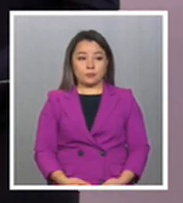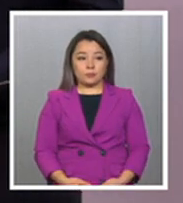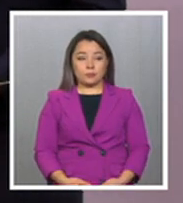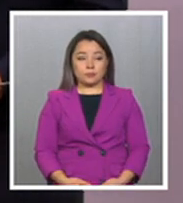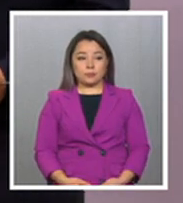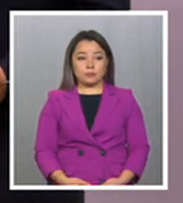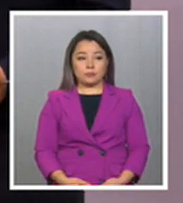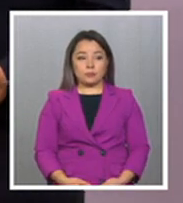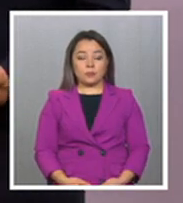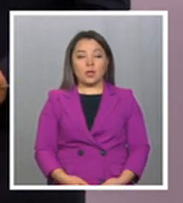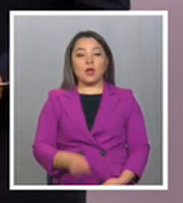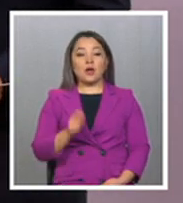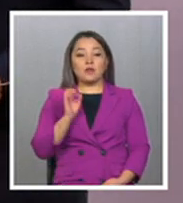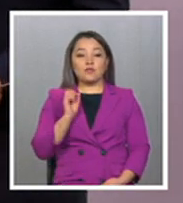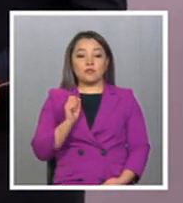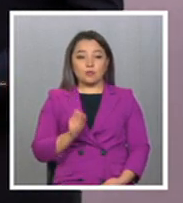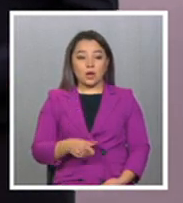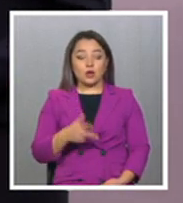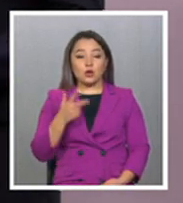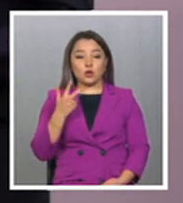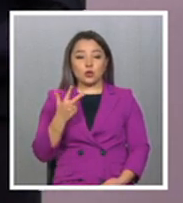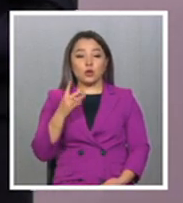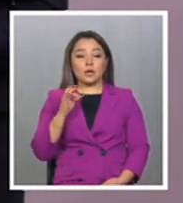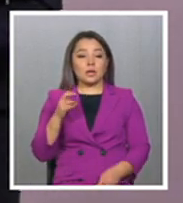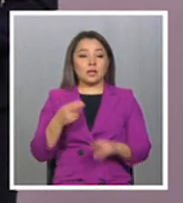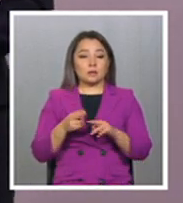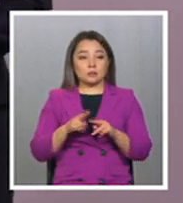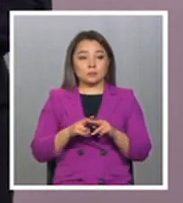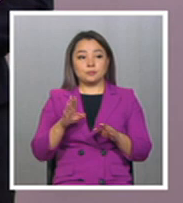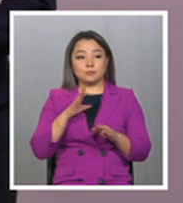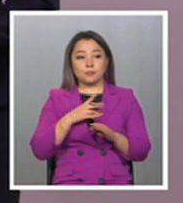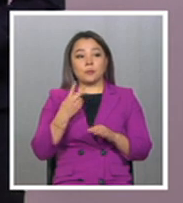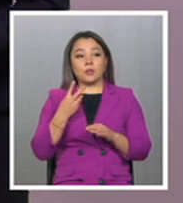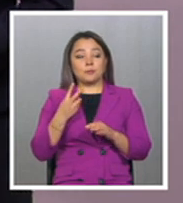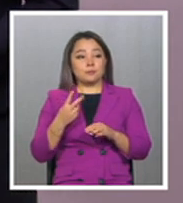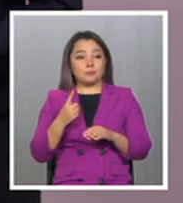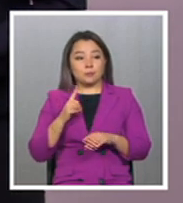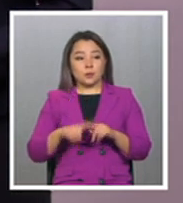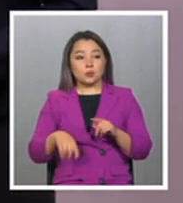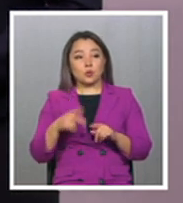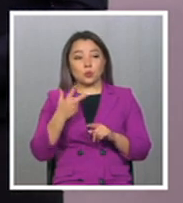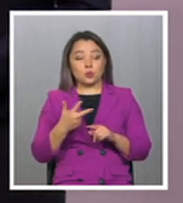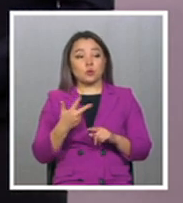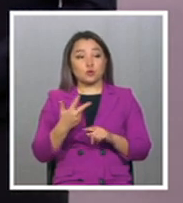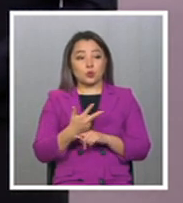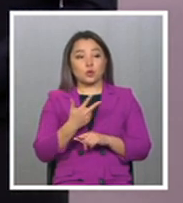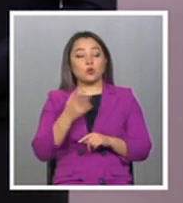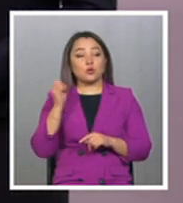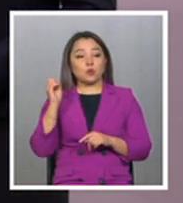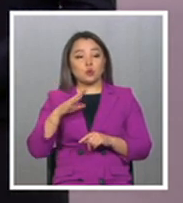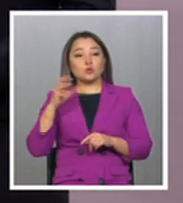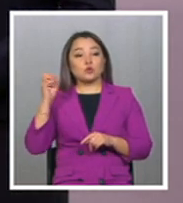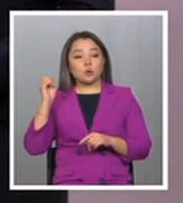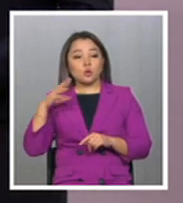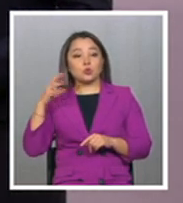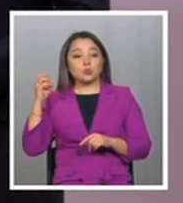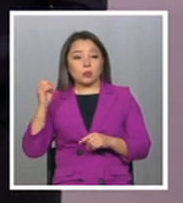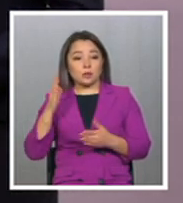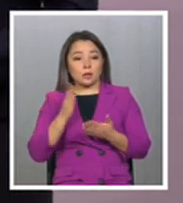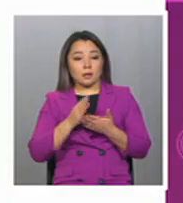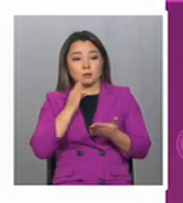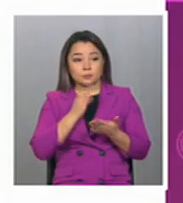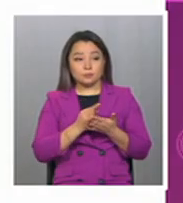Арманда фишканы үш рет лақтырғанда, бірден үш рет күн, күн, күн суреттері түсуі